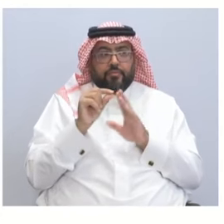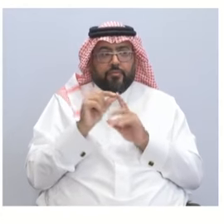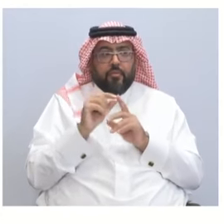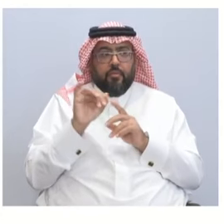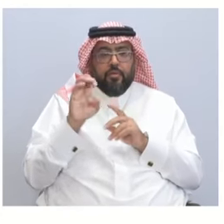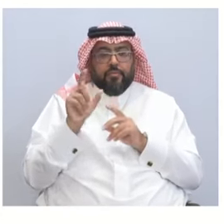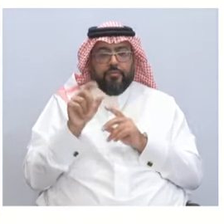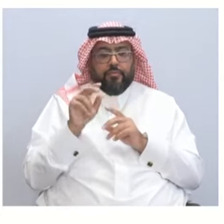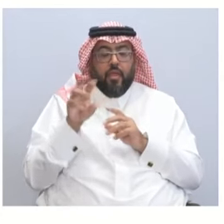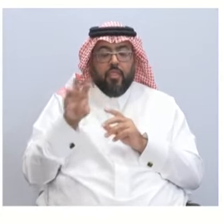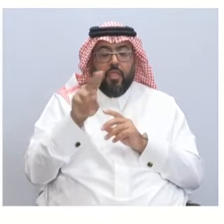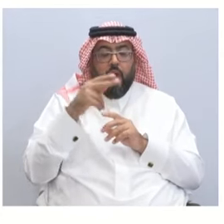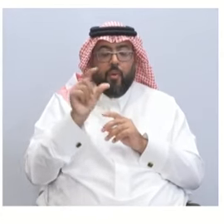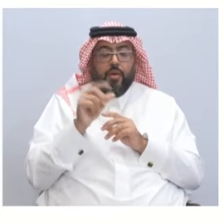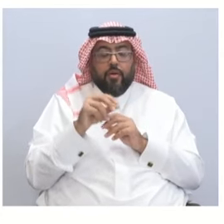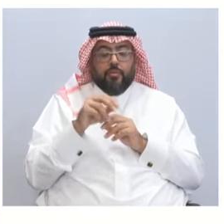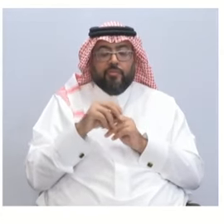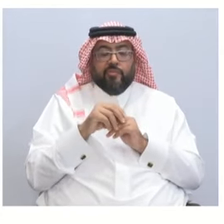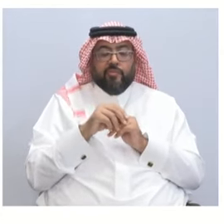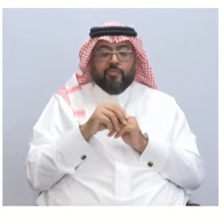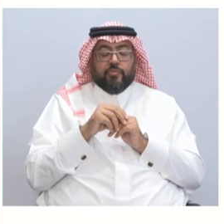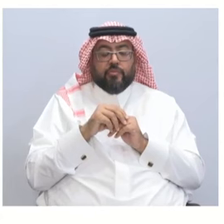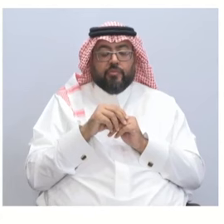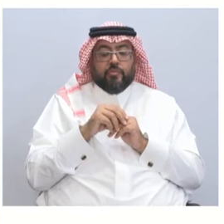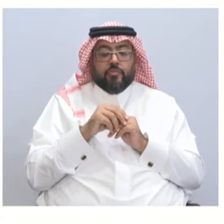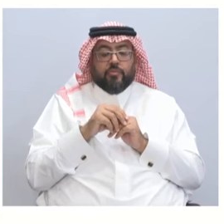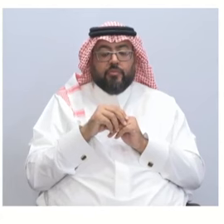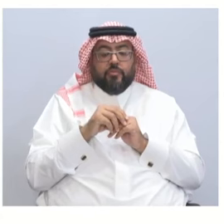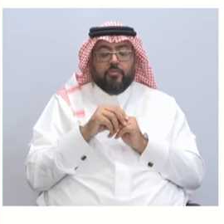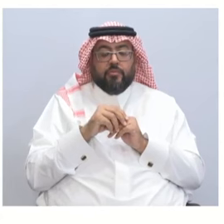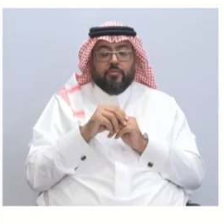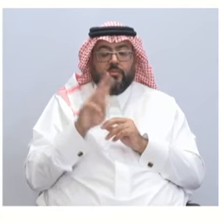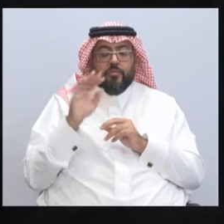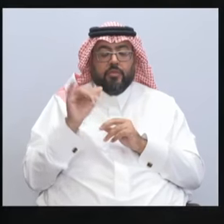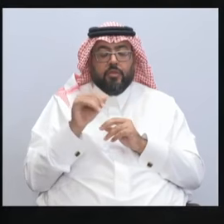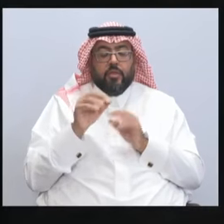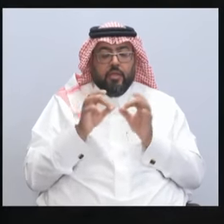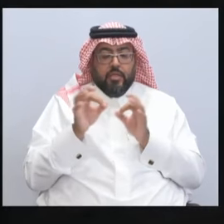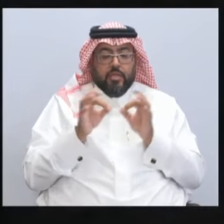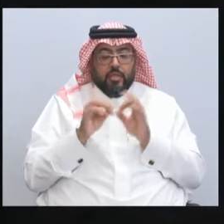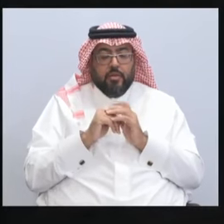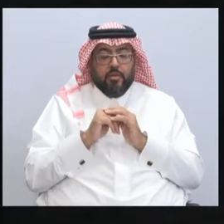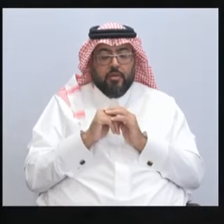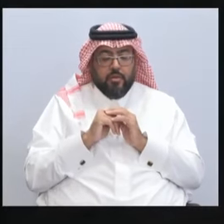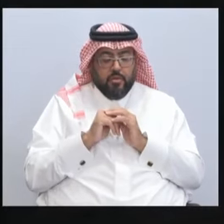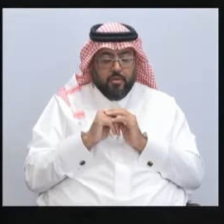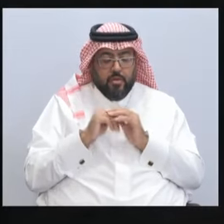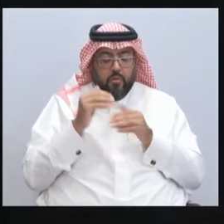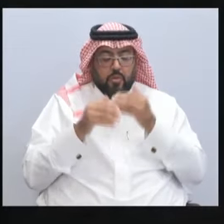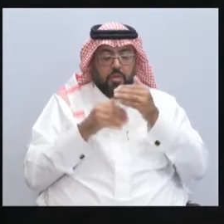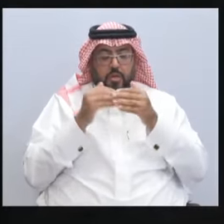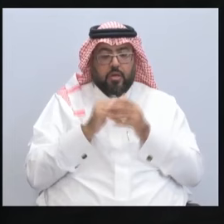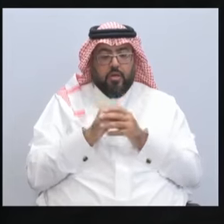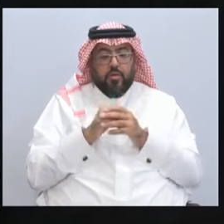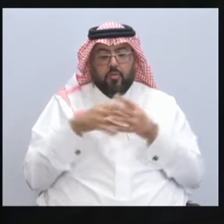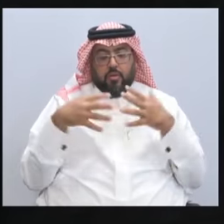مجلس التعاون لدول الخليج العربي من اهم هذه الاهداف تحقيق التنسيق والتكامل